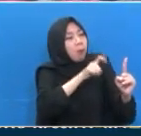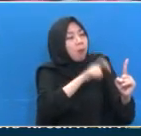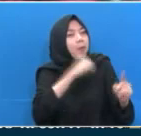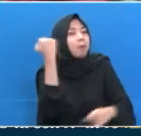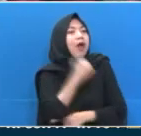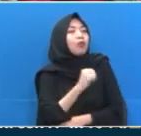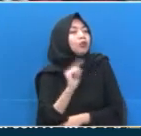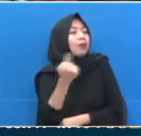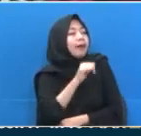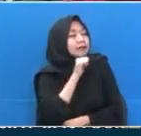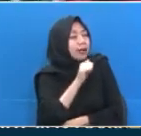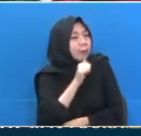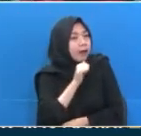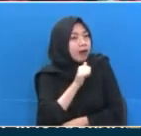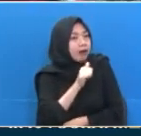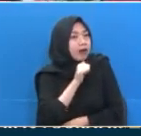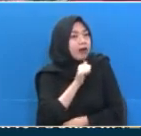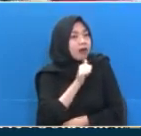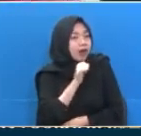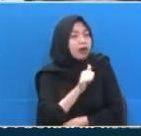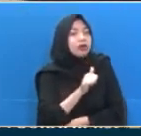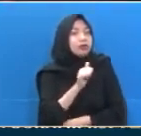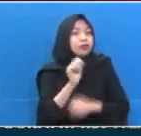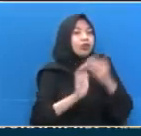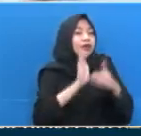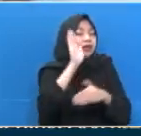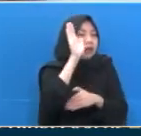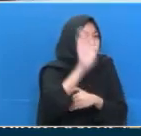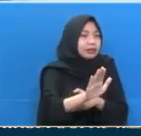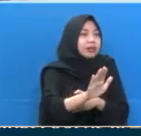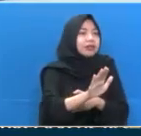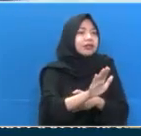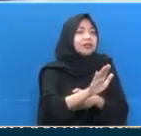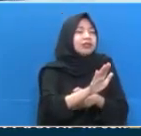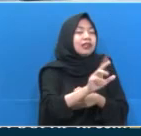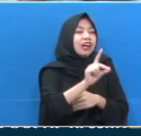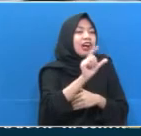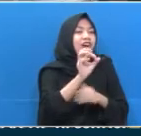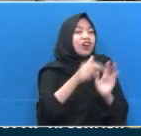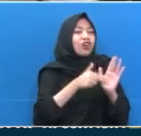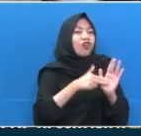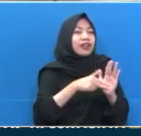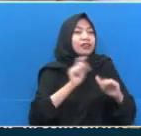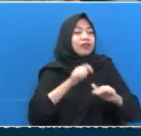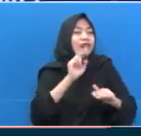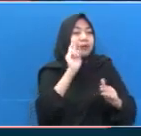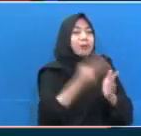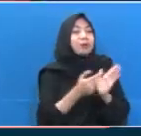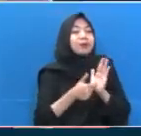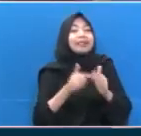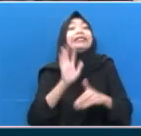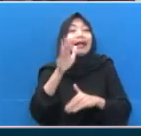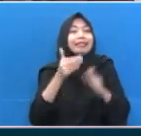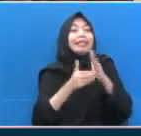pelakunya itu menjadi pertanyaan Bagaimana kemudian nanti Bu Roni akan memastikan ini terungkap di persidangan kita akan bahas